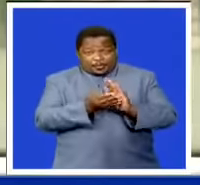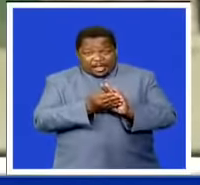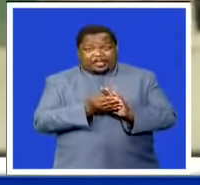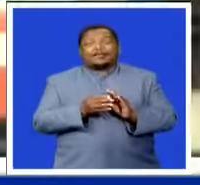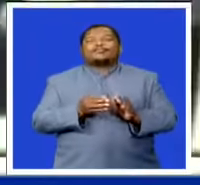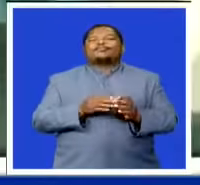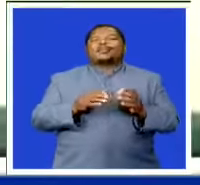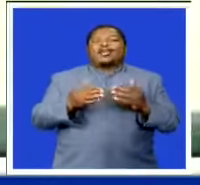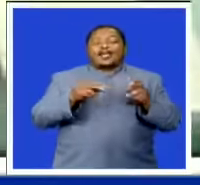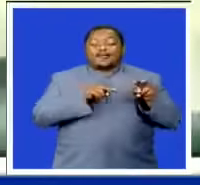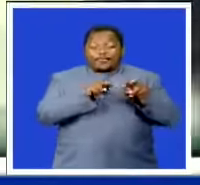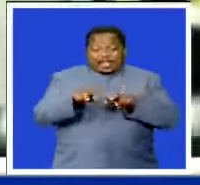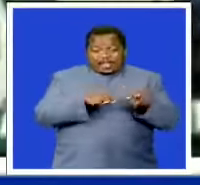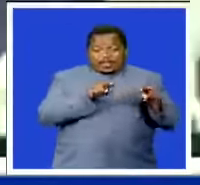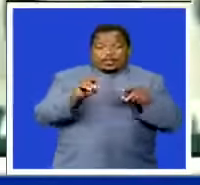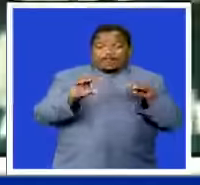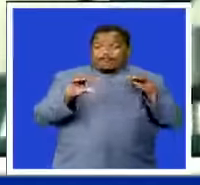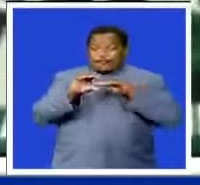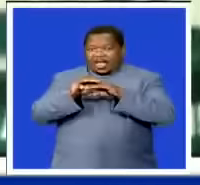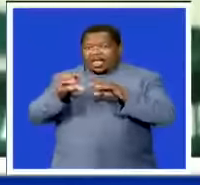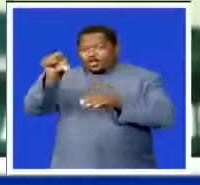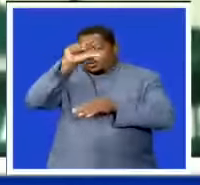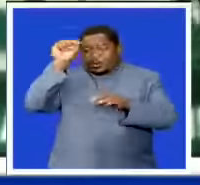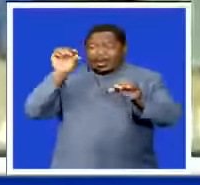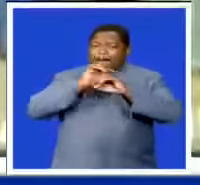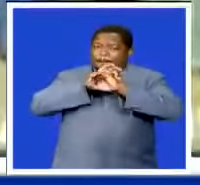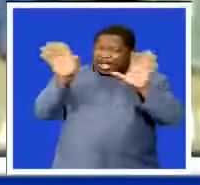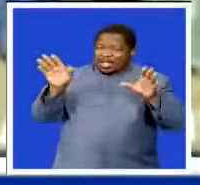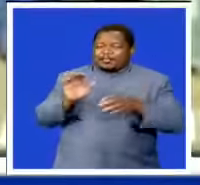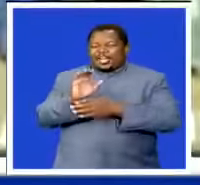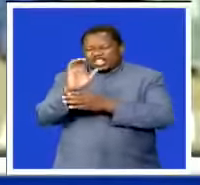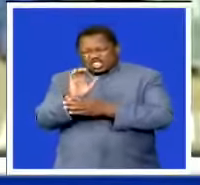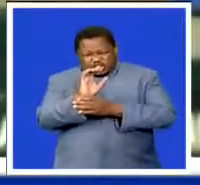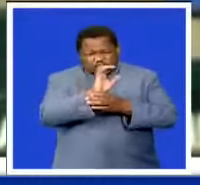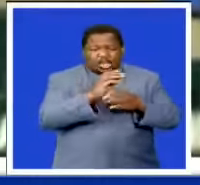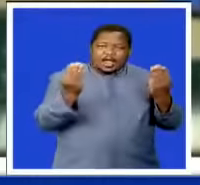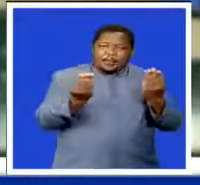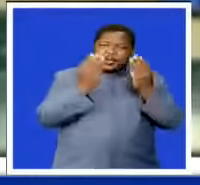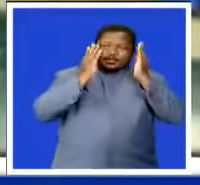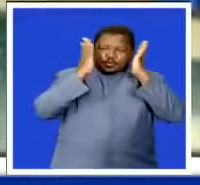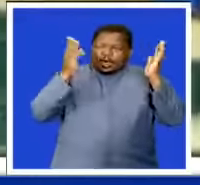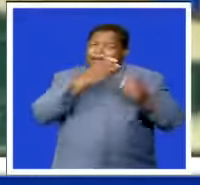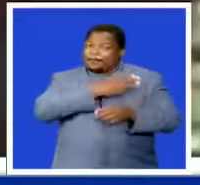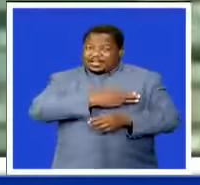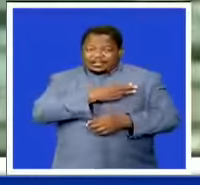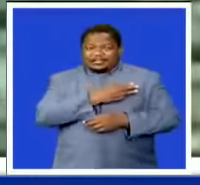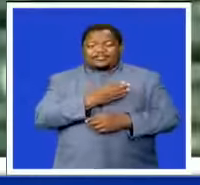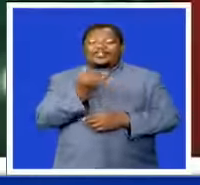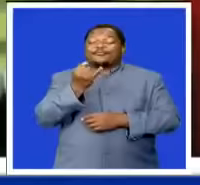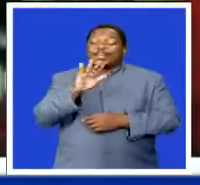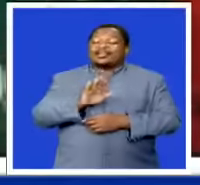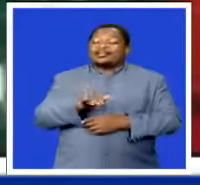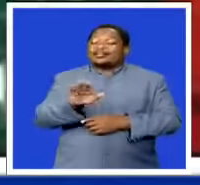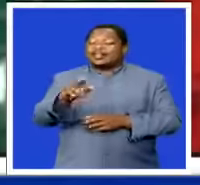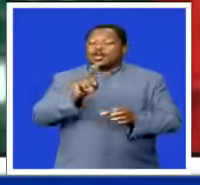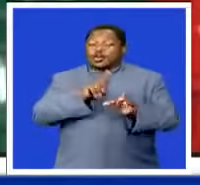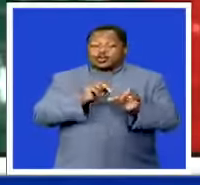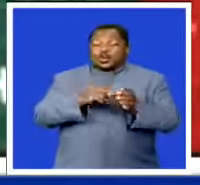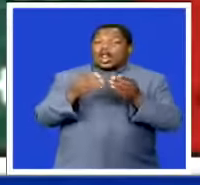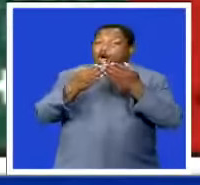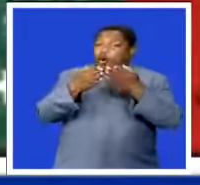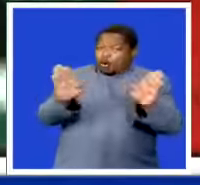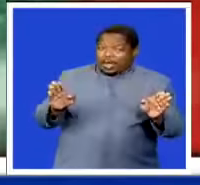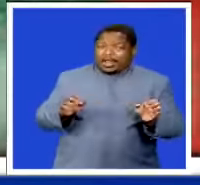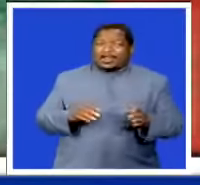icela eMaswati ukuthi ingabudlabhadisi tshwala nasebuvuliwe ukuthi bungathengiswa kuze lo mkhuhlane